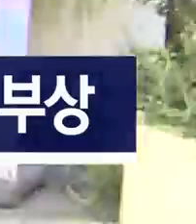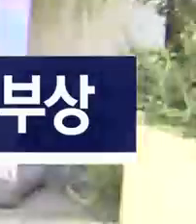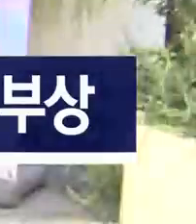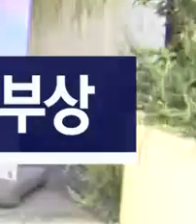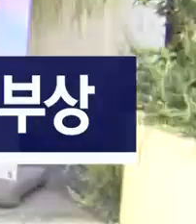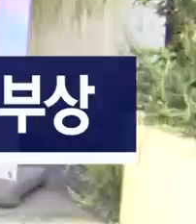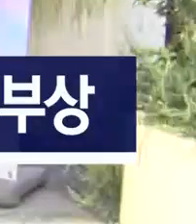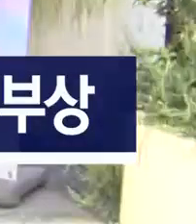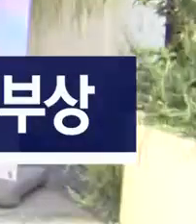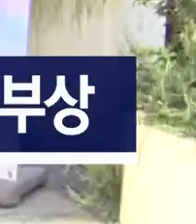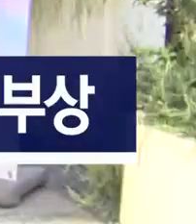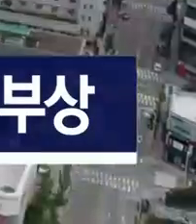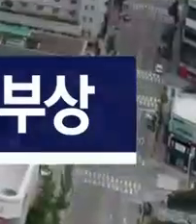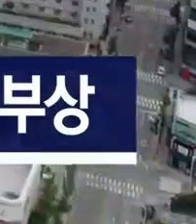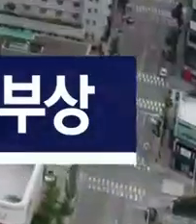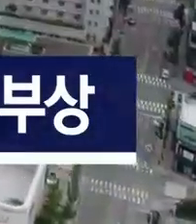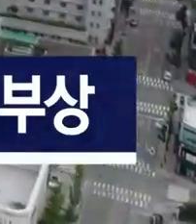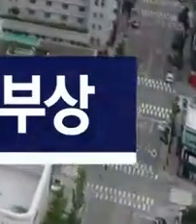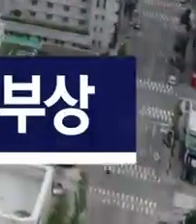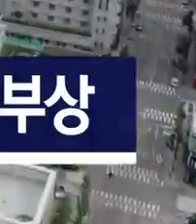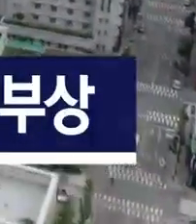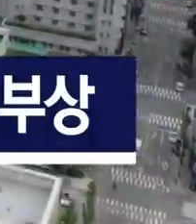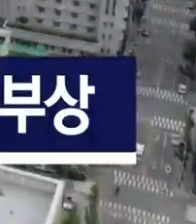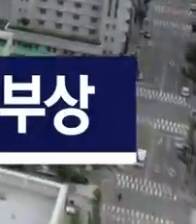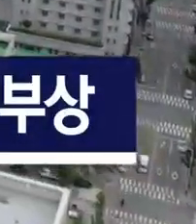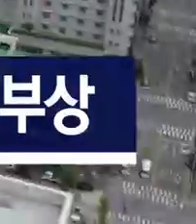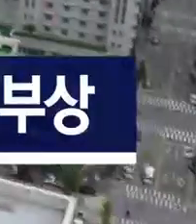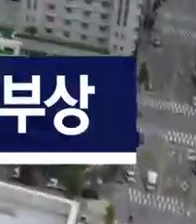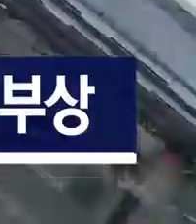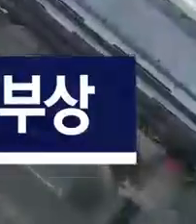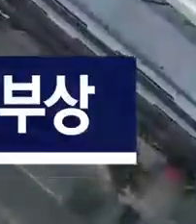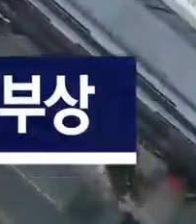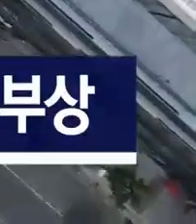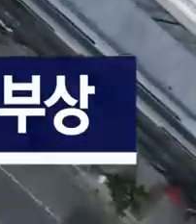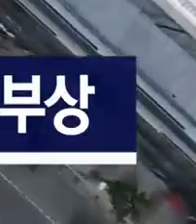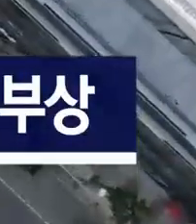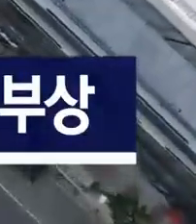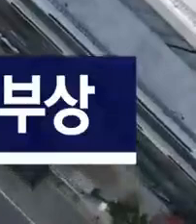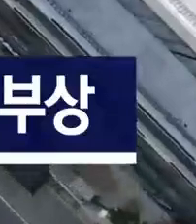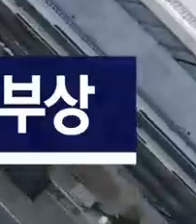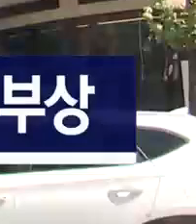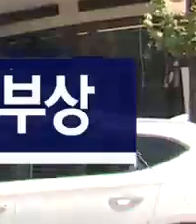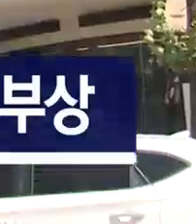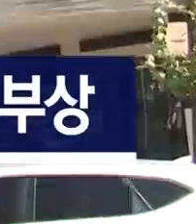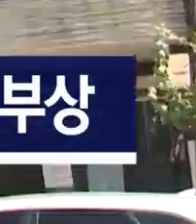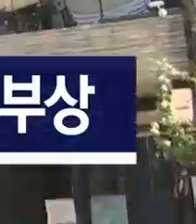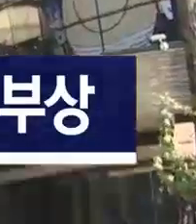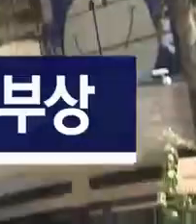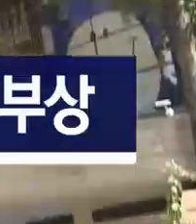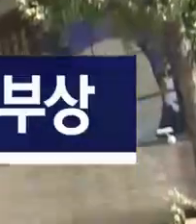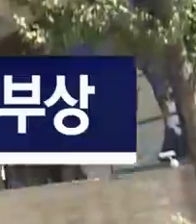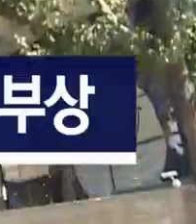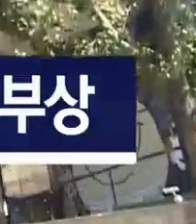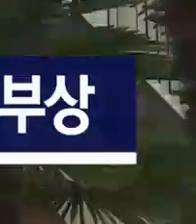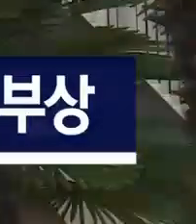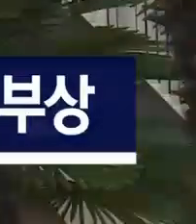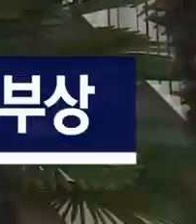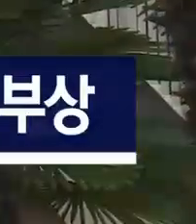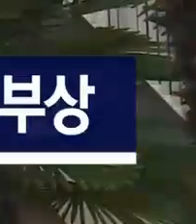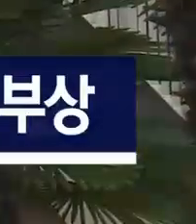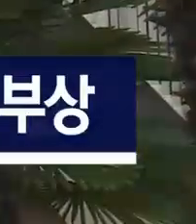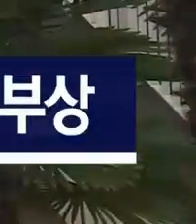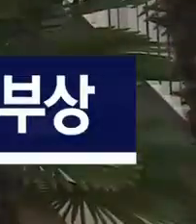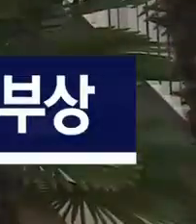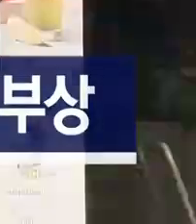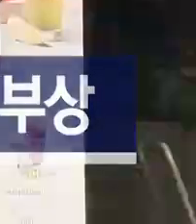30대가 몰려들고 있습니다. 최근에 주상복합 아파트와 고급 주거단지까지 잇따라 들어서며 서울 성수동처럼 일명 힙한